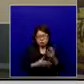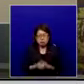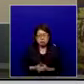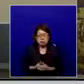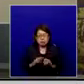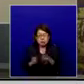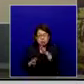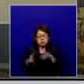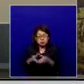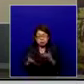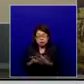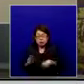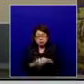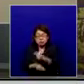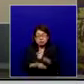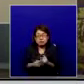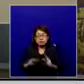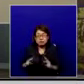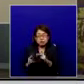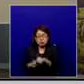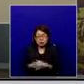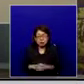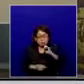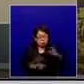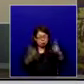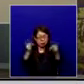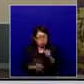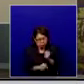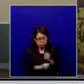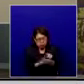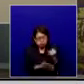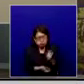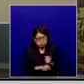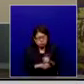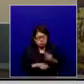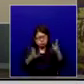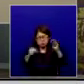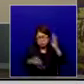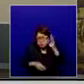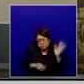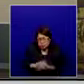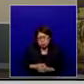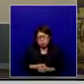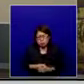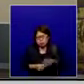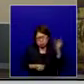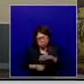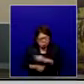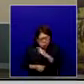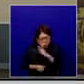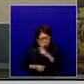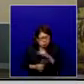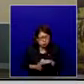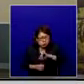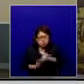กิจบอกท่านนายกแบบนี้ท่านอย่าไปเชื่อนะมันจุนะคนเหนือเขาเรียกจุภาษาไทยแปลว่าอะไรไม่ท